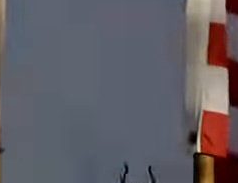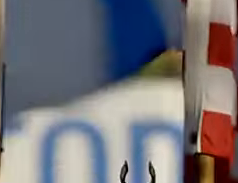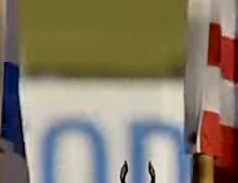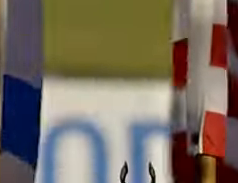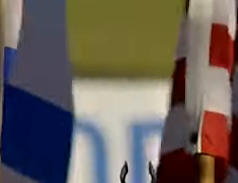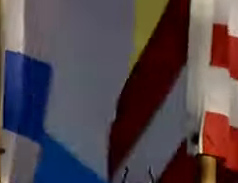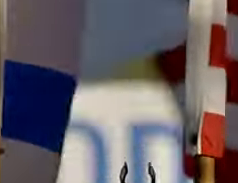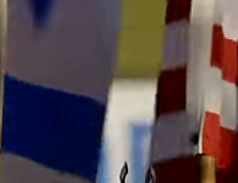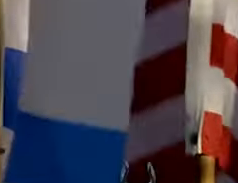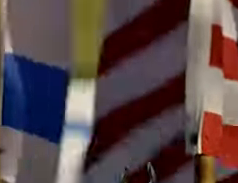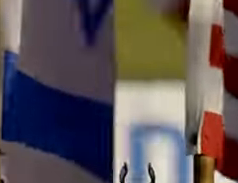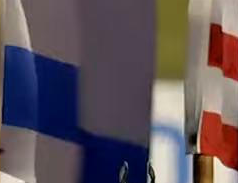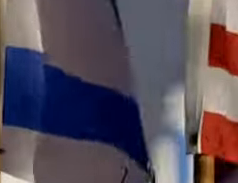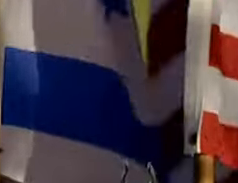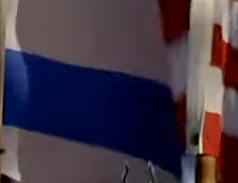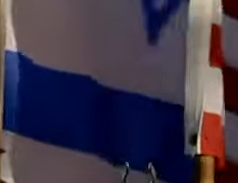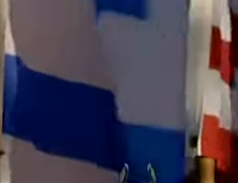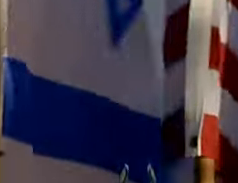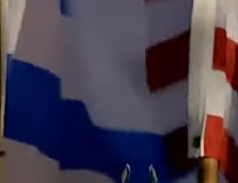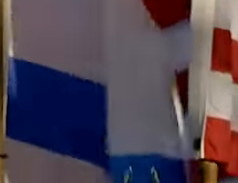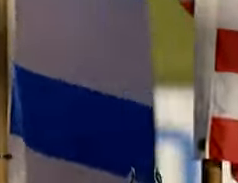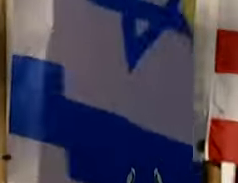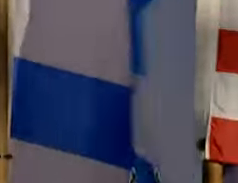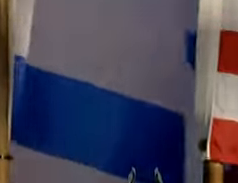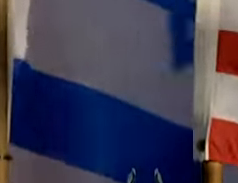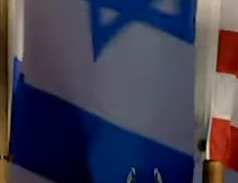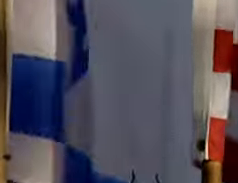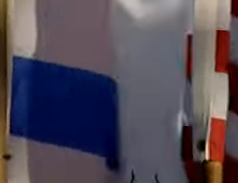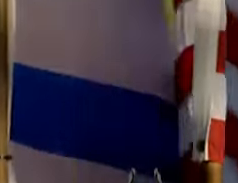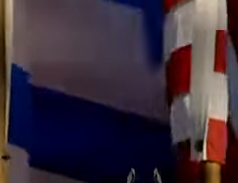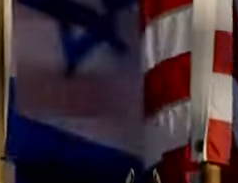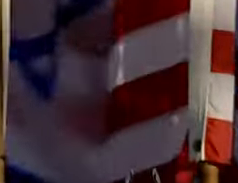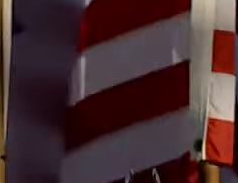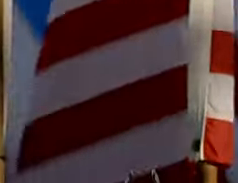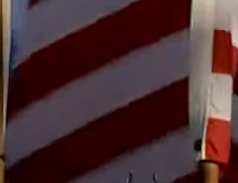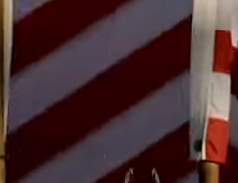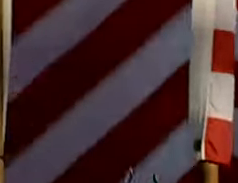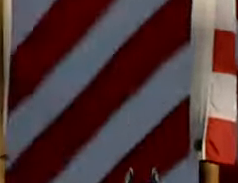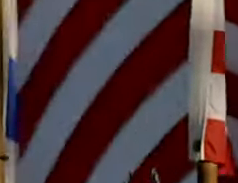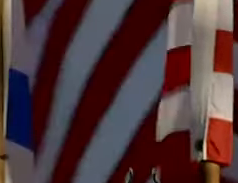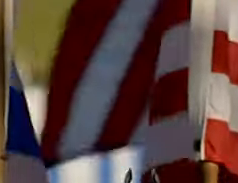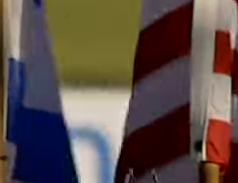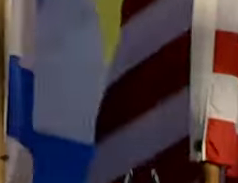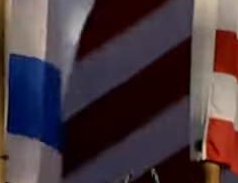ועכשיו אני רואה מול העיניים שלי אור אין סוף.